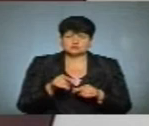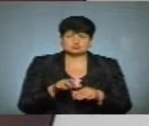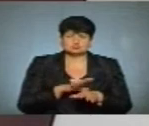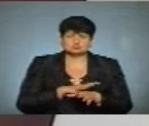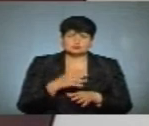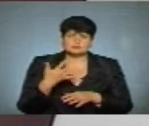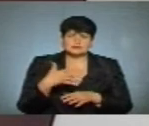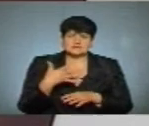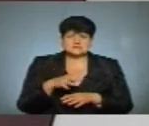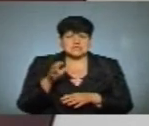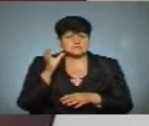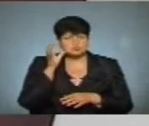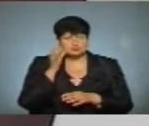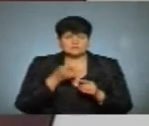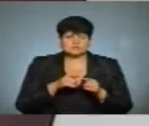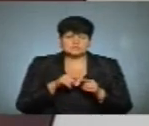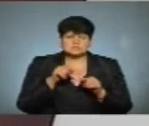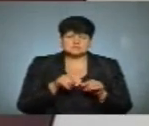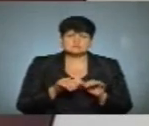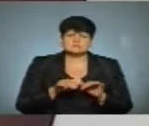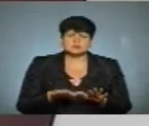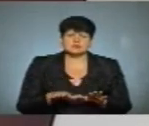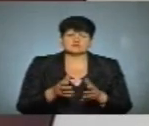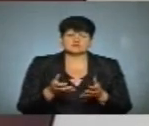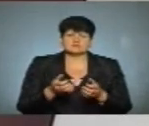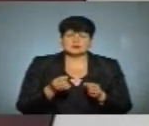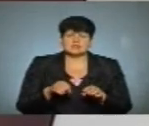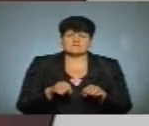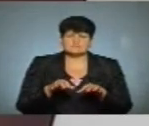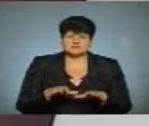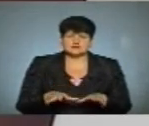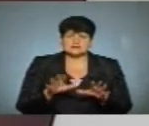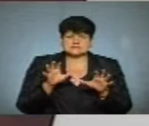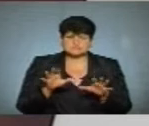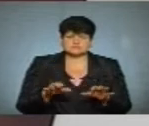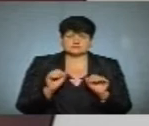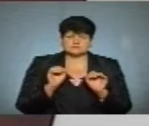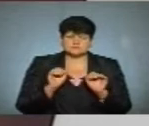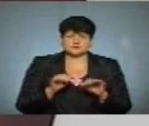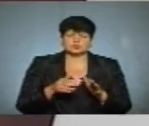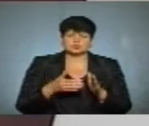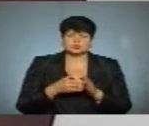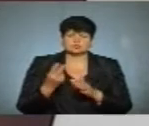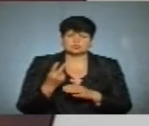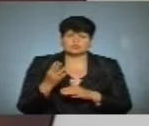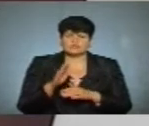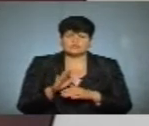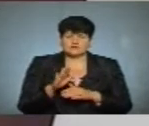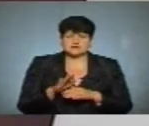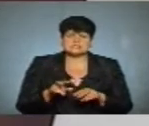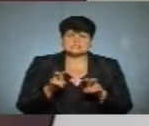понад 50 слухань у цьому кримінальному провадженні. До набрання вироку законної сили, тобто до 2 вересня,